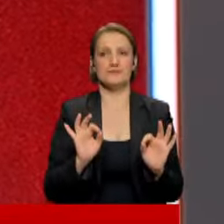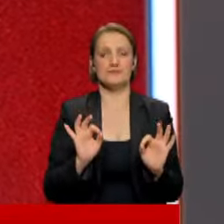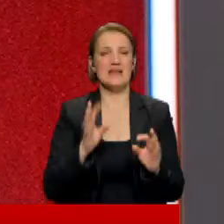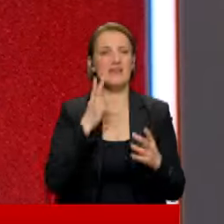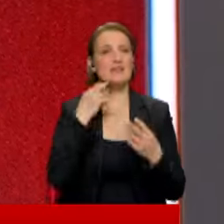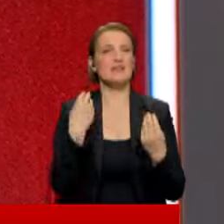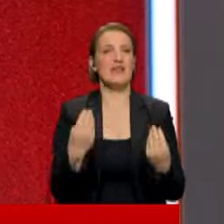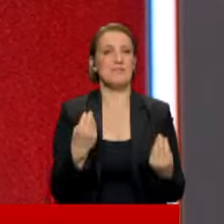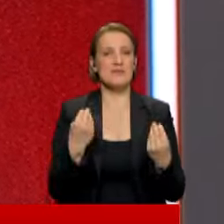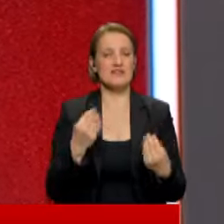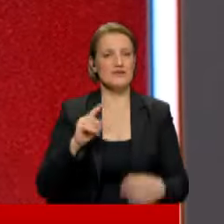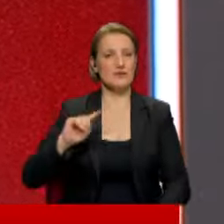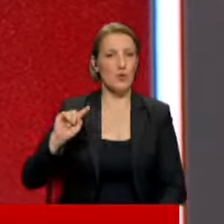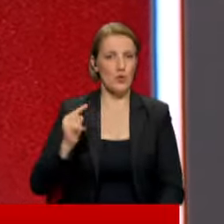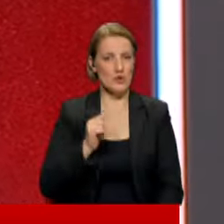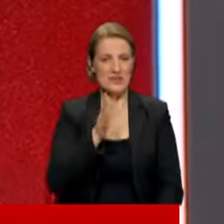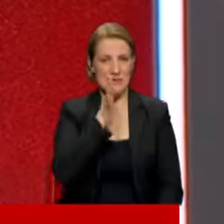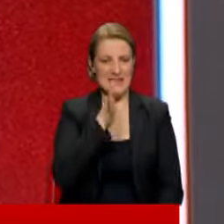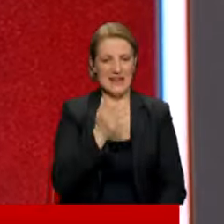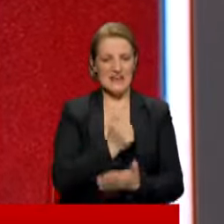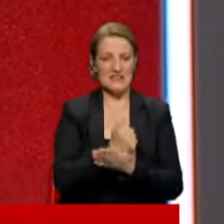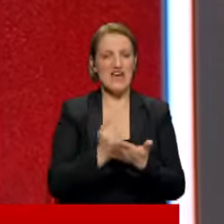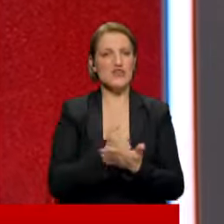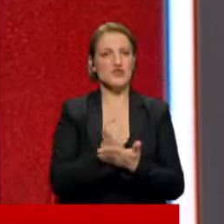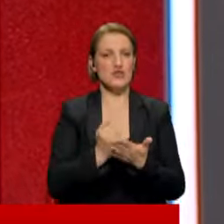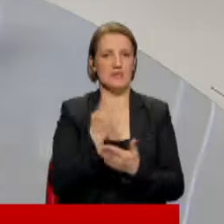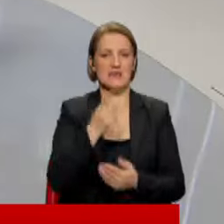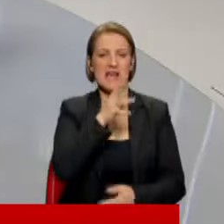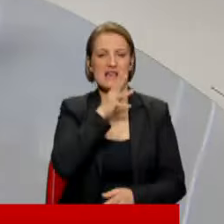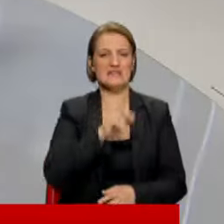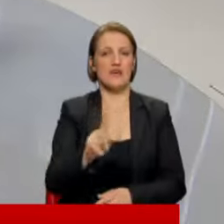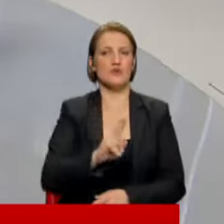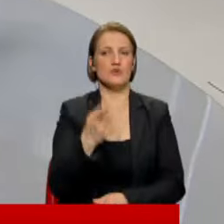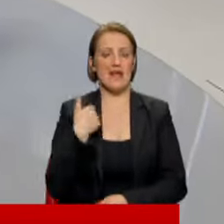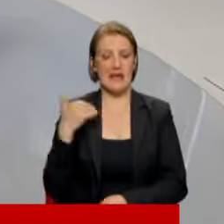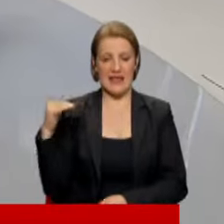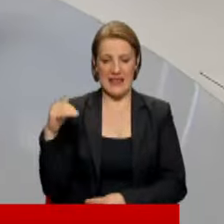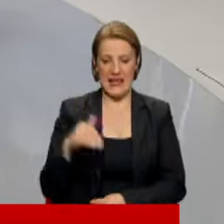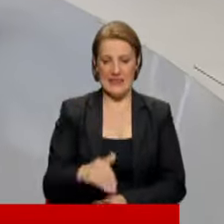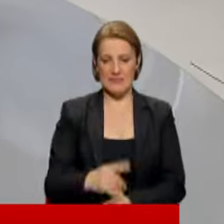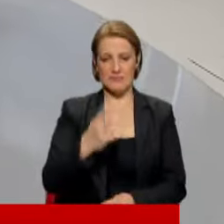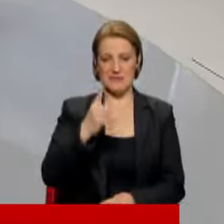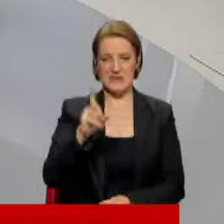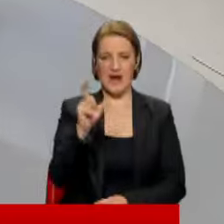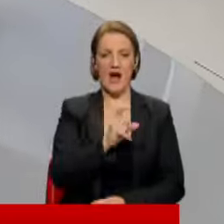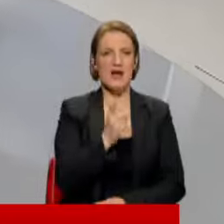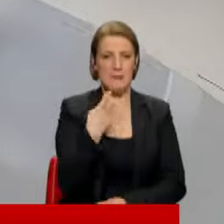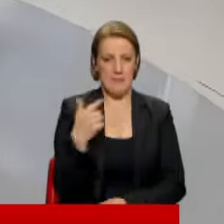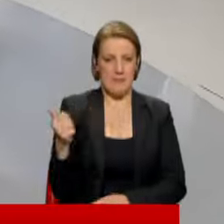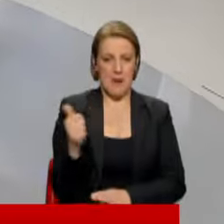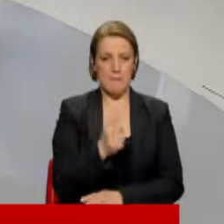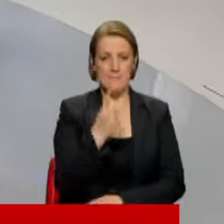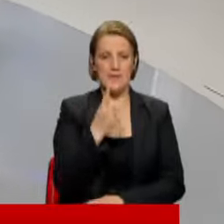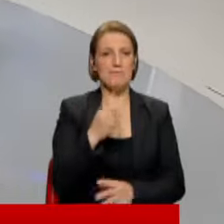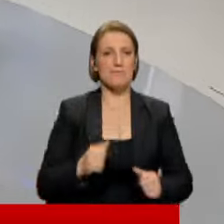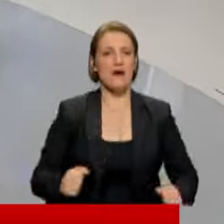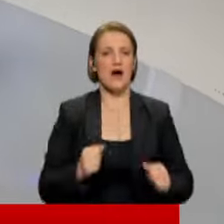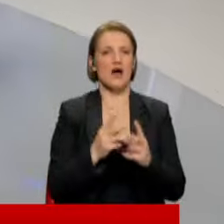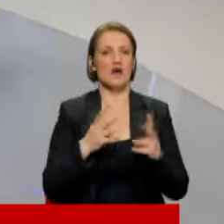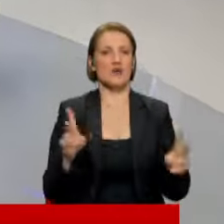temiz ulaşılabilir yeşil bir Esenyurt mesela geldiğimiz bir ay 1 bu5 ay içinde bir park açtık